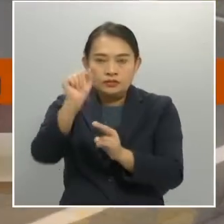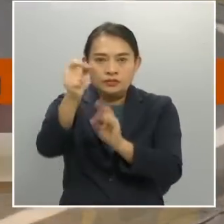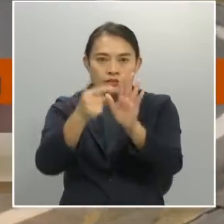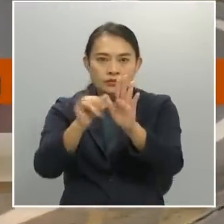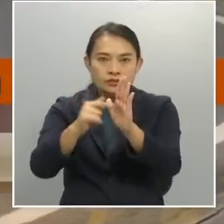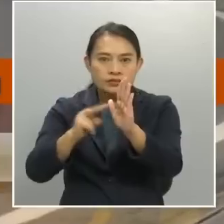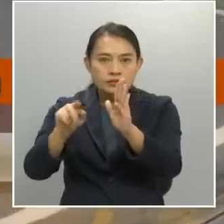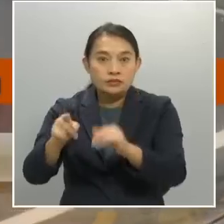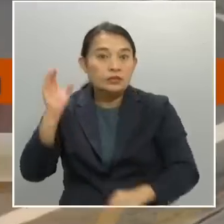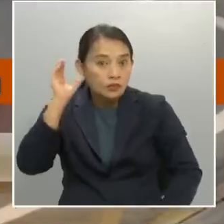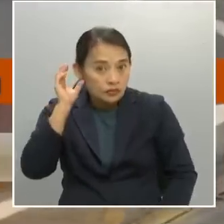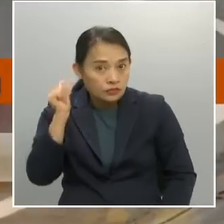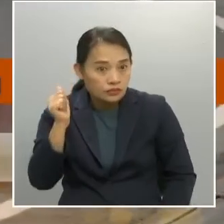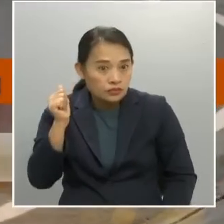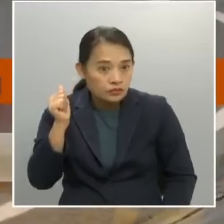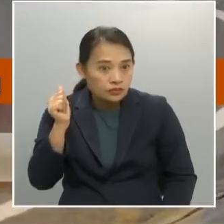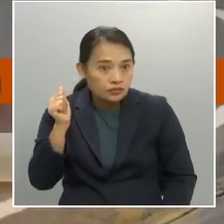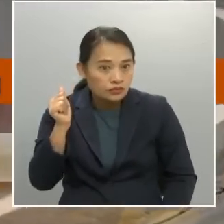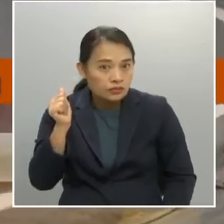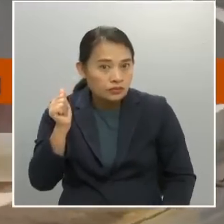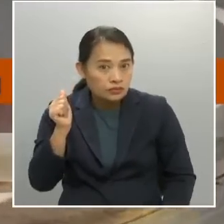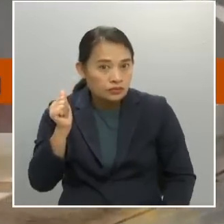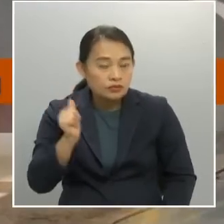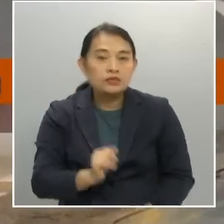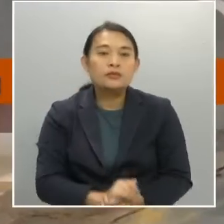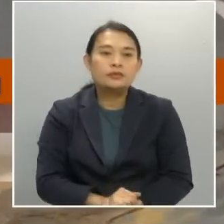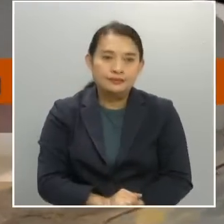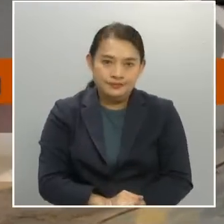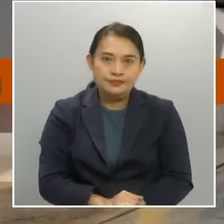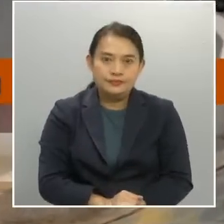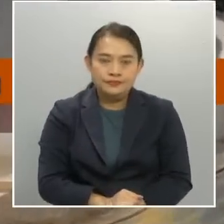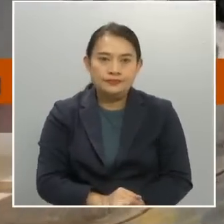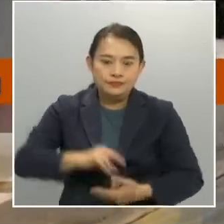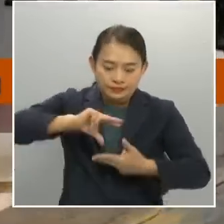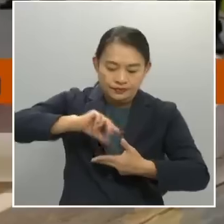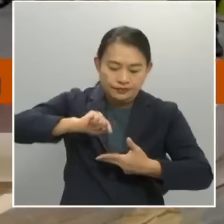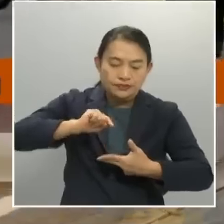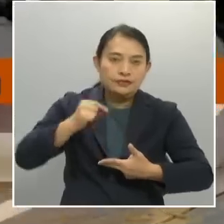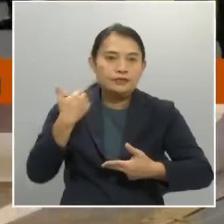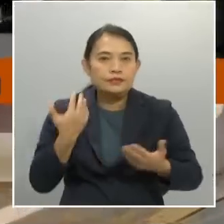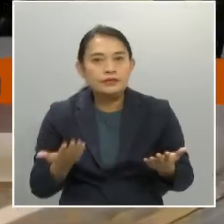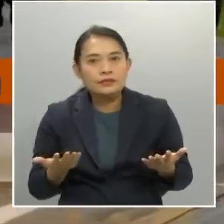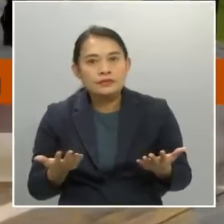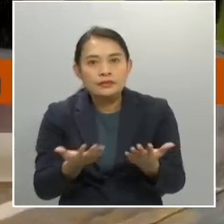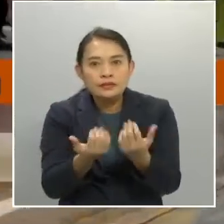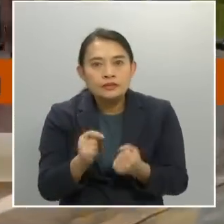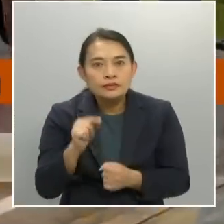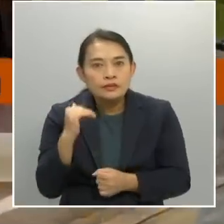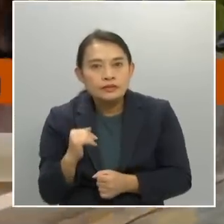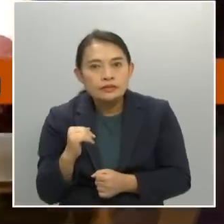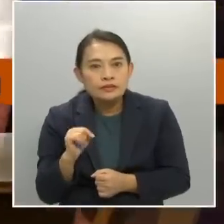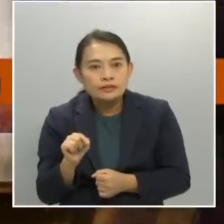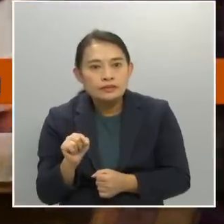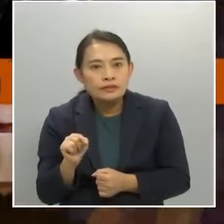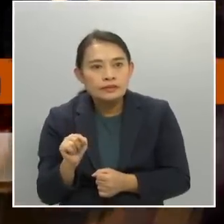ไหมนี่แปลว่าพลังประชารัฐเองก็มีรับน้องนะออกมาแสดง